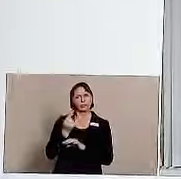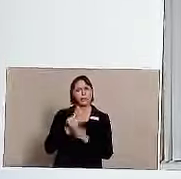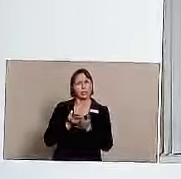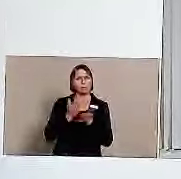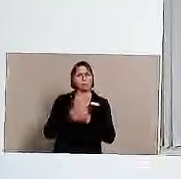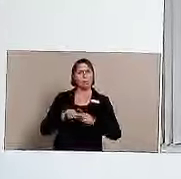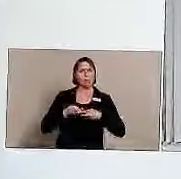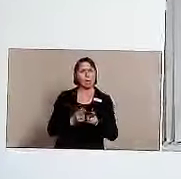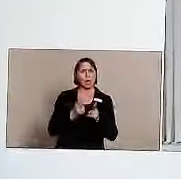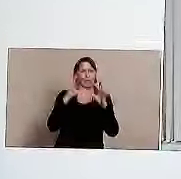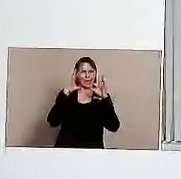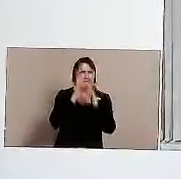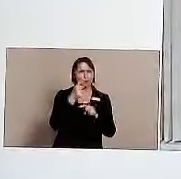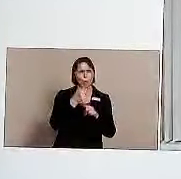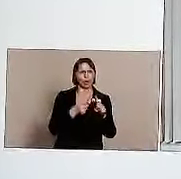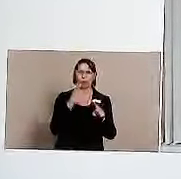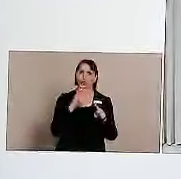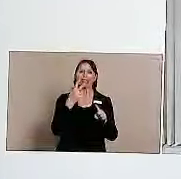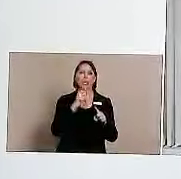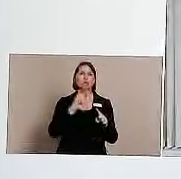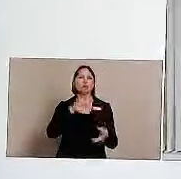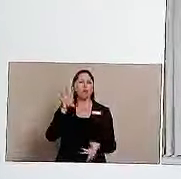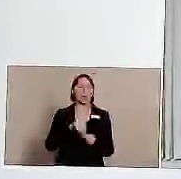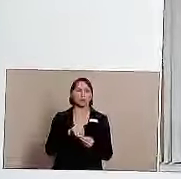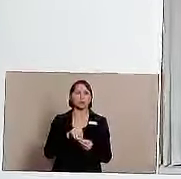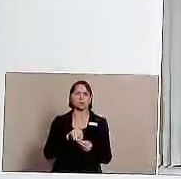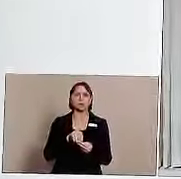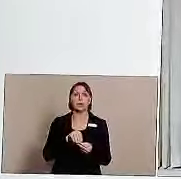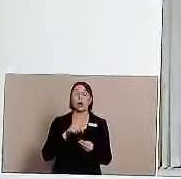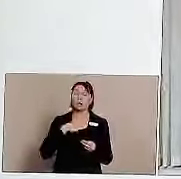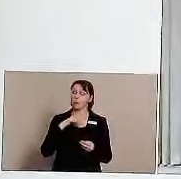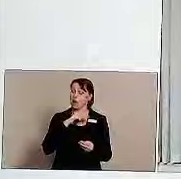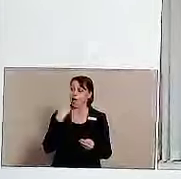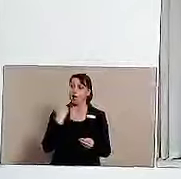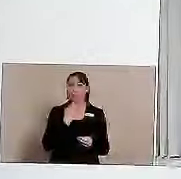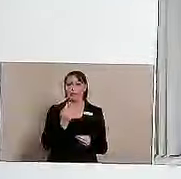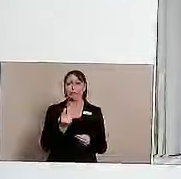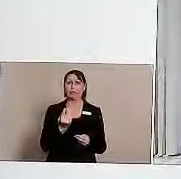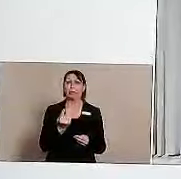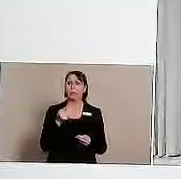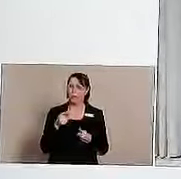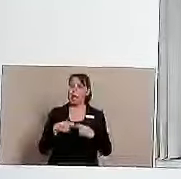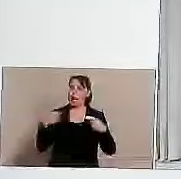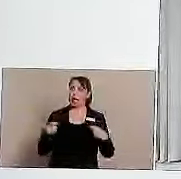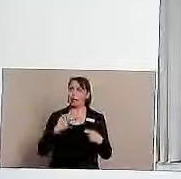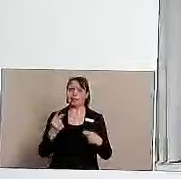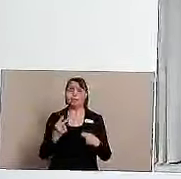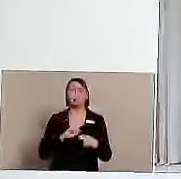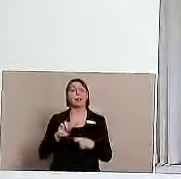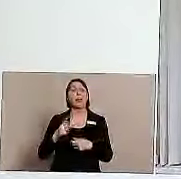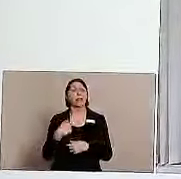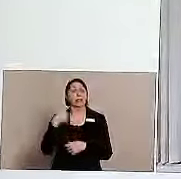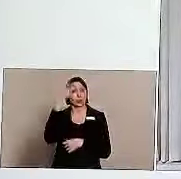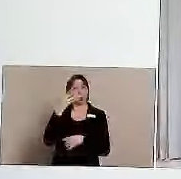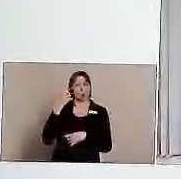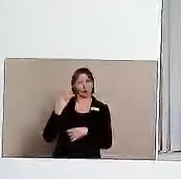i cirka 3 uger. Må man ærligt at sige, det er længere tid, end hvad vi først antog. Og det viser, at vi hele